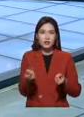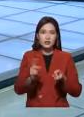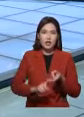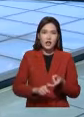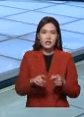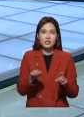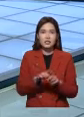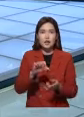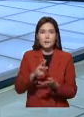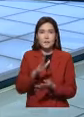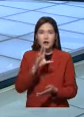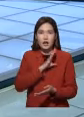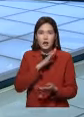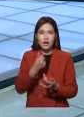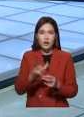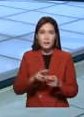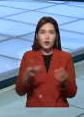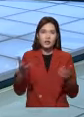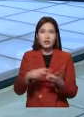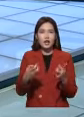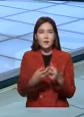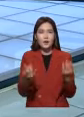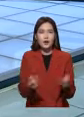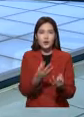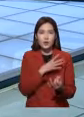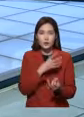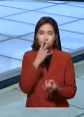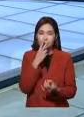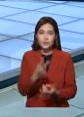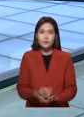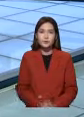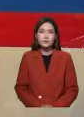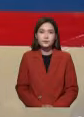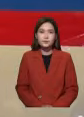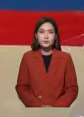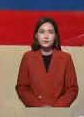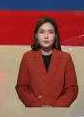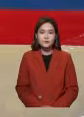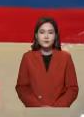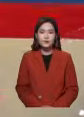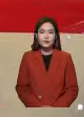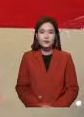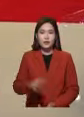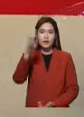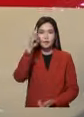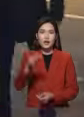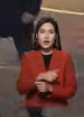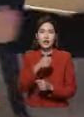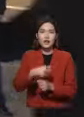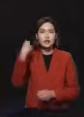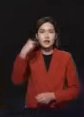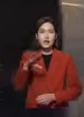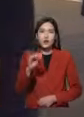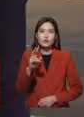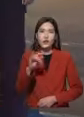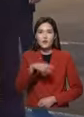байланыс режимінде қатысты. Онда қандай мәселелер талқыланғанын Аружан Задебек айтады. Мемлекет басшысы Қасым Жомарт Тоқаев